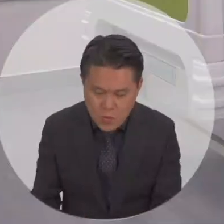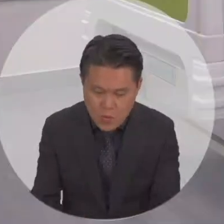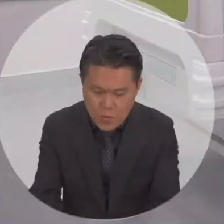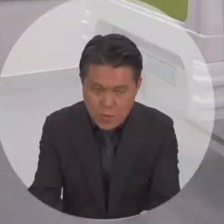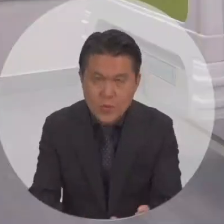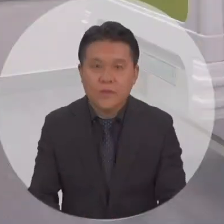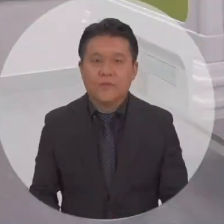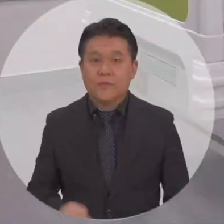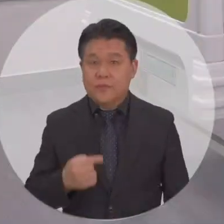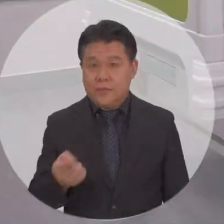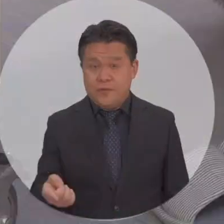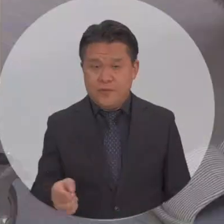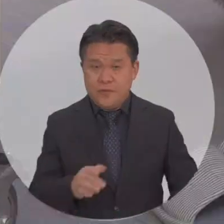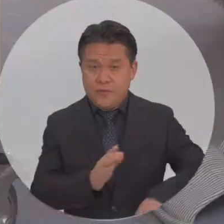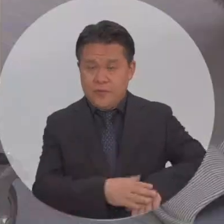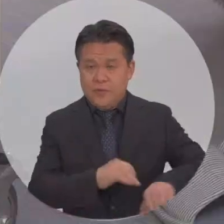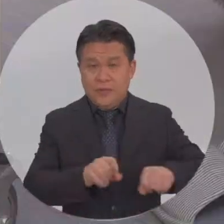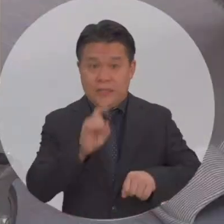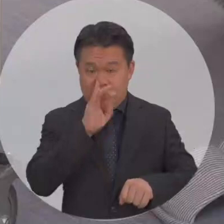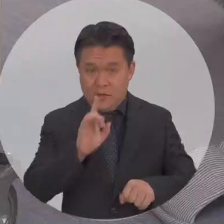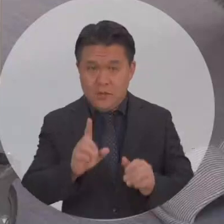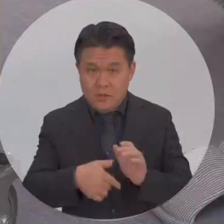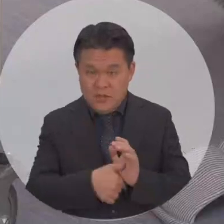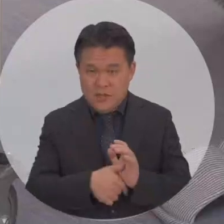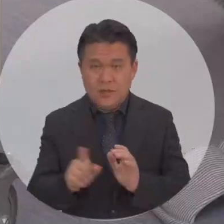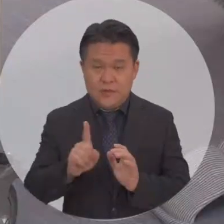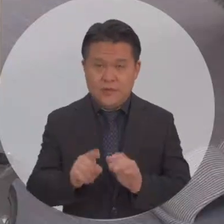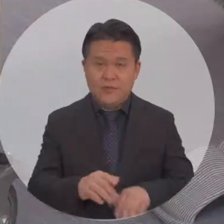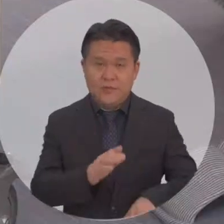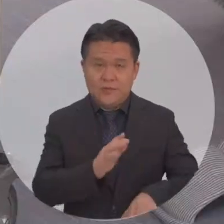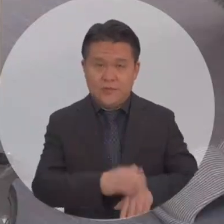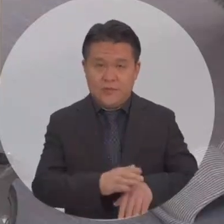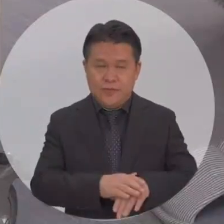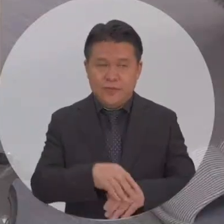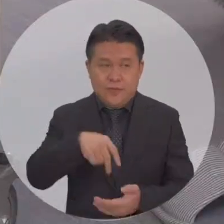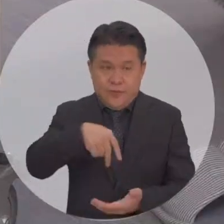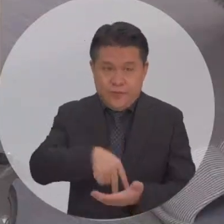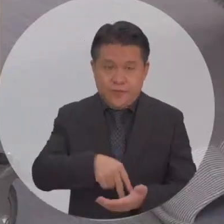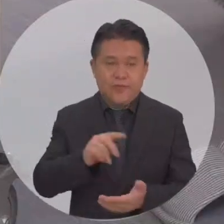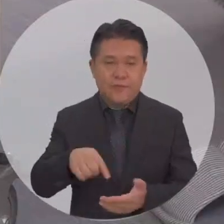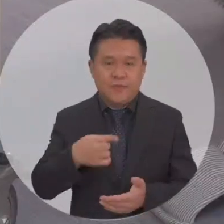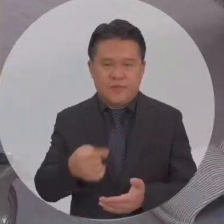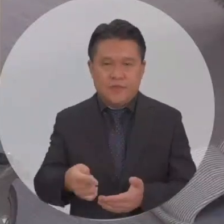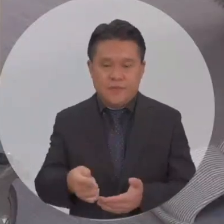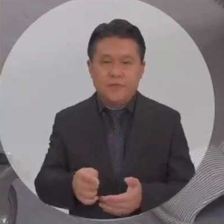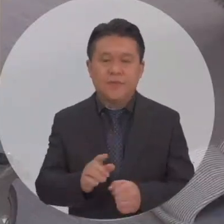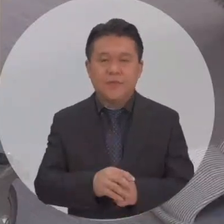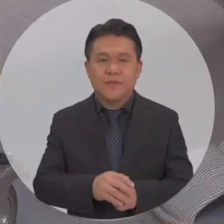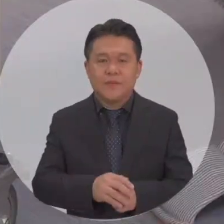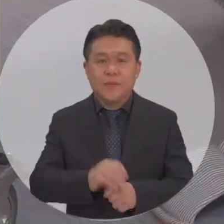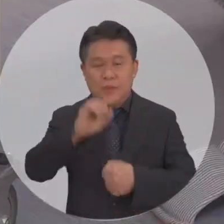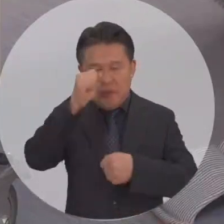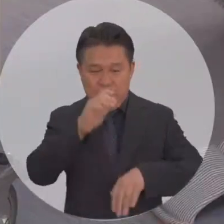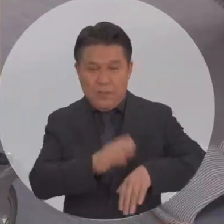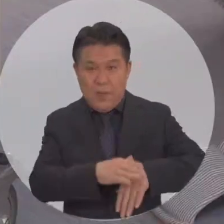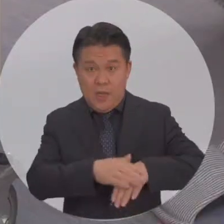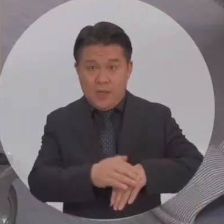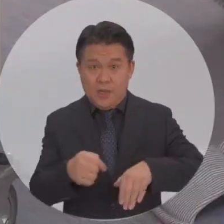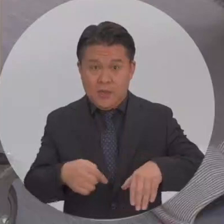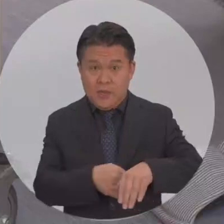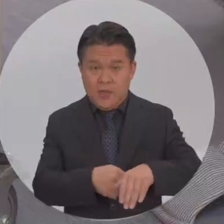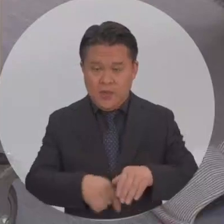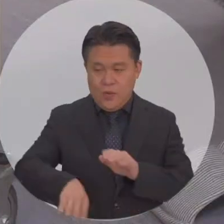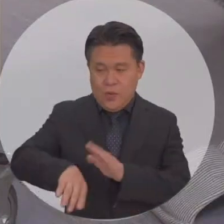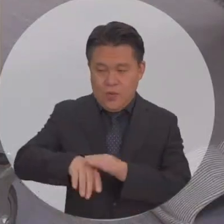옮겨줍니다. 대상자가 몸 왼쪽을 움직일 수 없는 경우 요양보호사는 왼쪽에 서서 대상자의 왼쪽